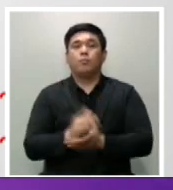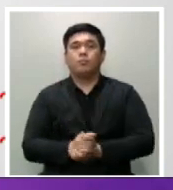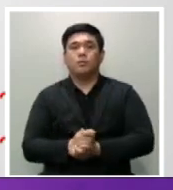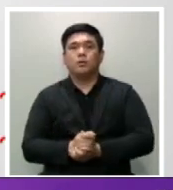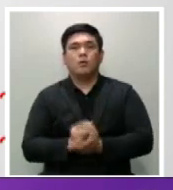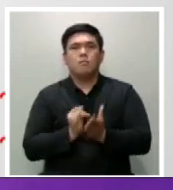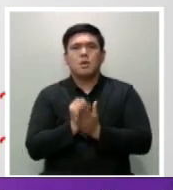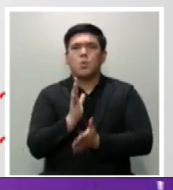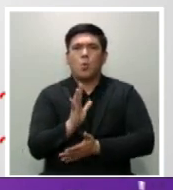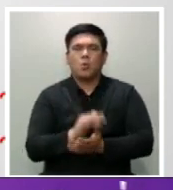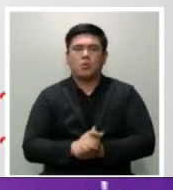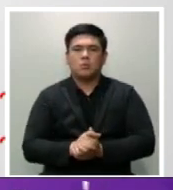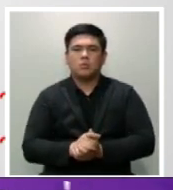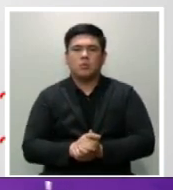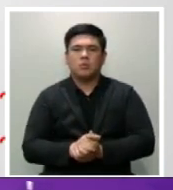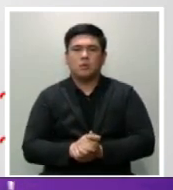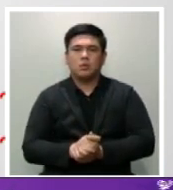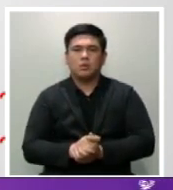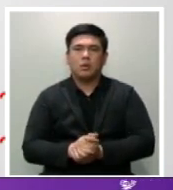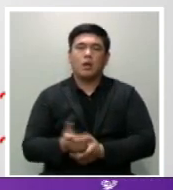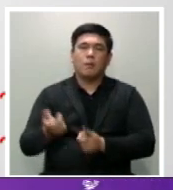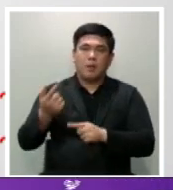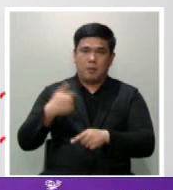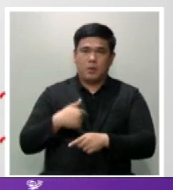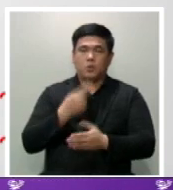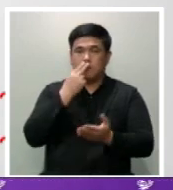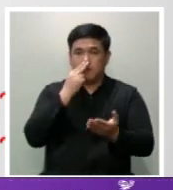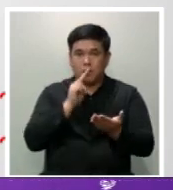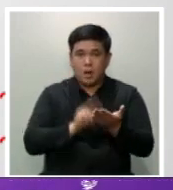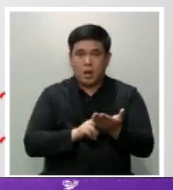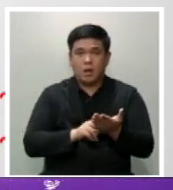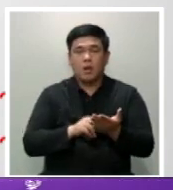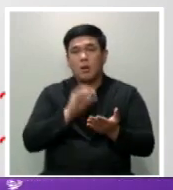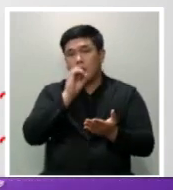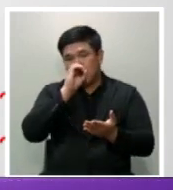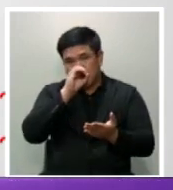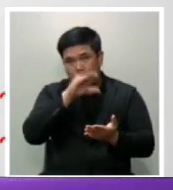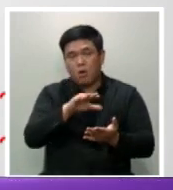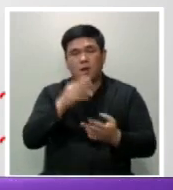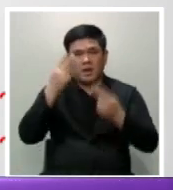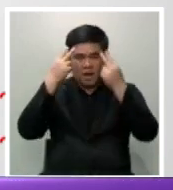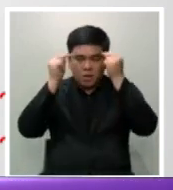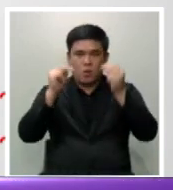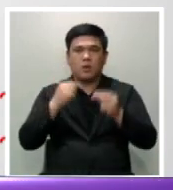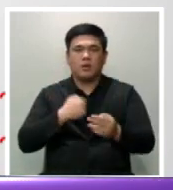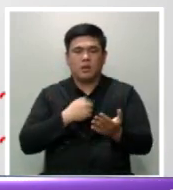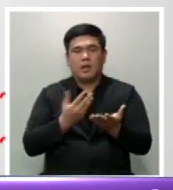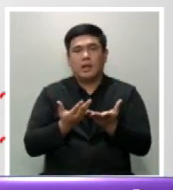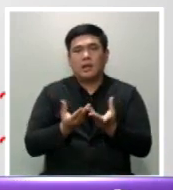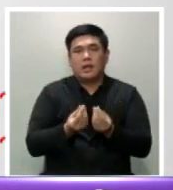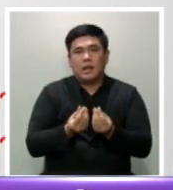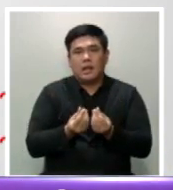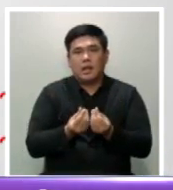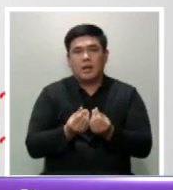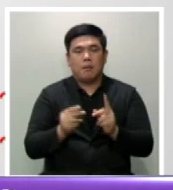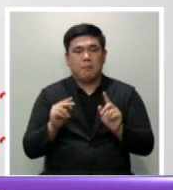ที่ไม่ถูกท่านหายกลับไปไม่นานกระทรวงพาณิชย์ทำหนังสือกราบเรียนนายกรัฐมนตรีแจ้งผ่านผมมาเลยครับว่าตัวเลขนั้นเป็นจำนว